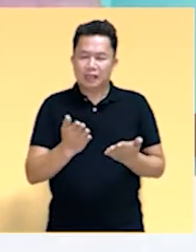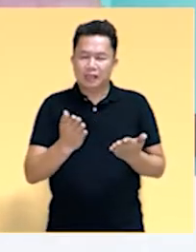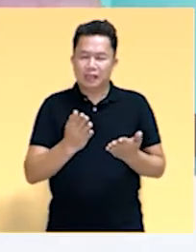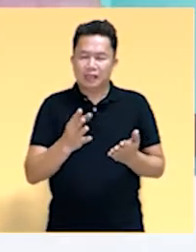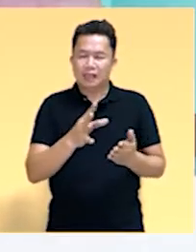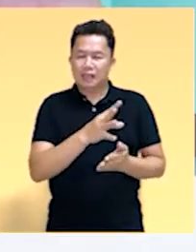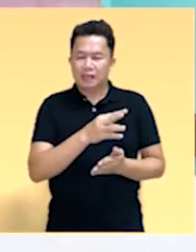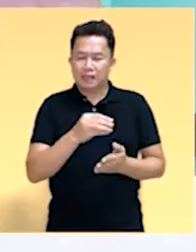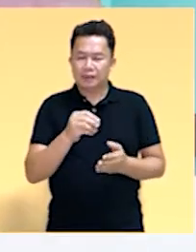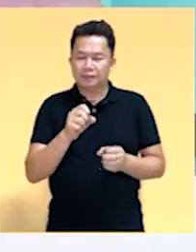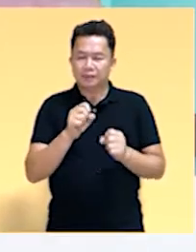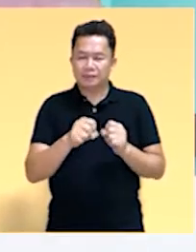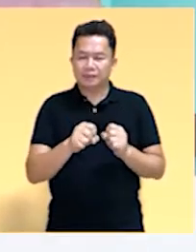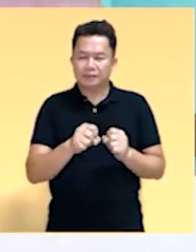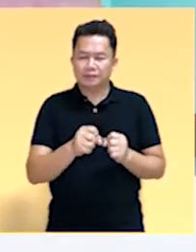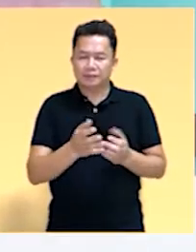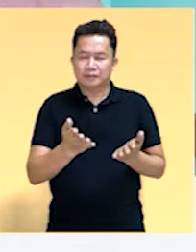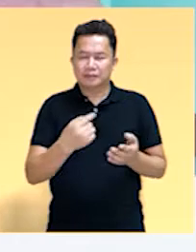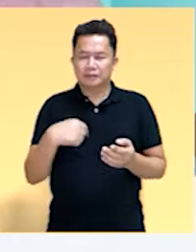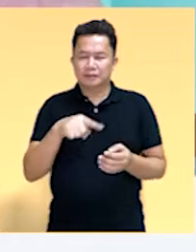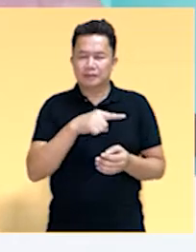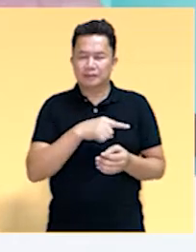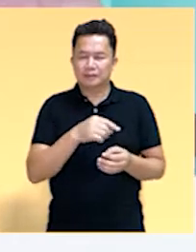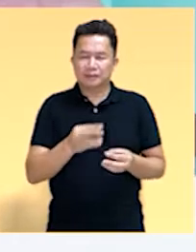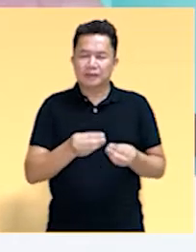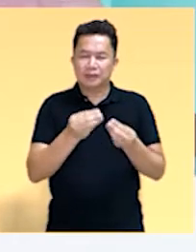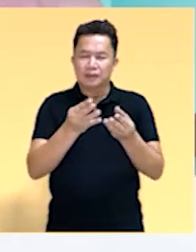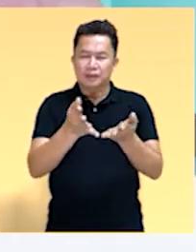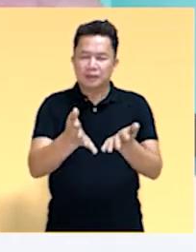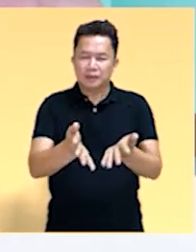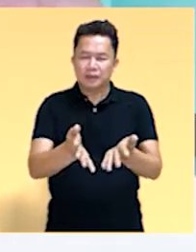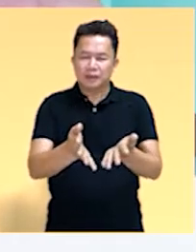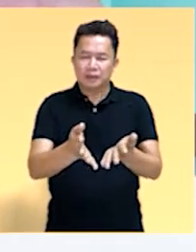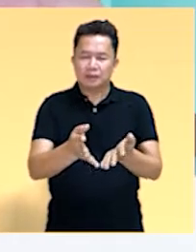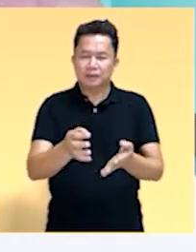ito. Given ang tawag sa mga ito.